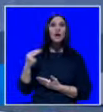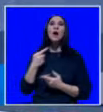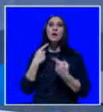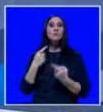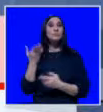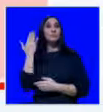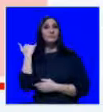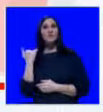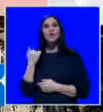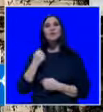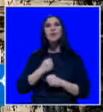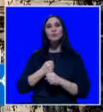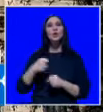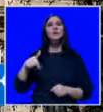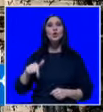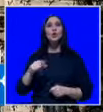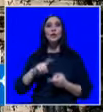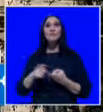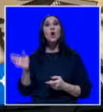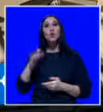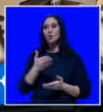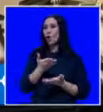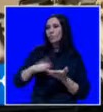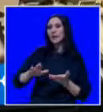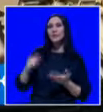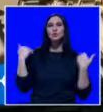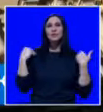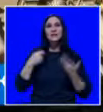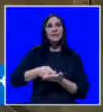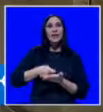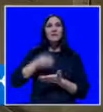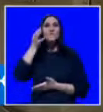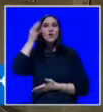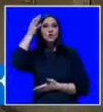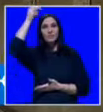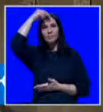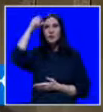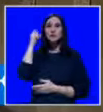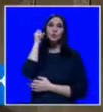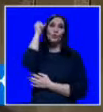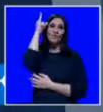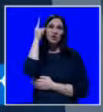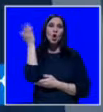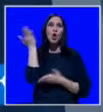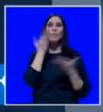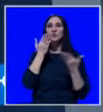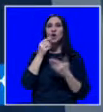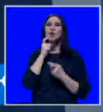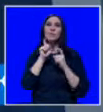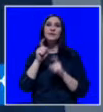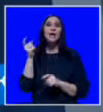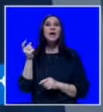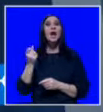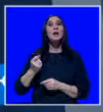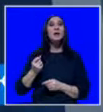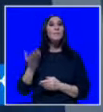Георги Кадиев. И още, за отпадането на студентските такси и философията на българското висше образование. Коментар на бившия ректор